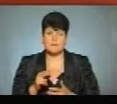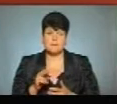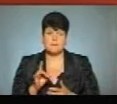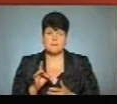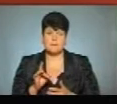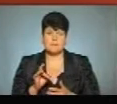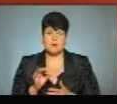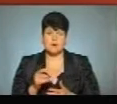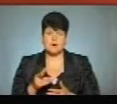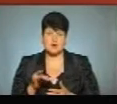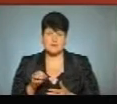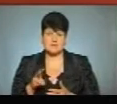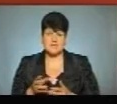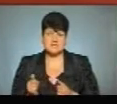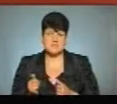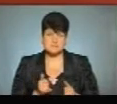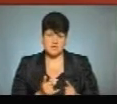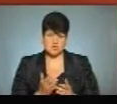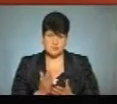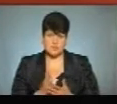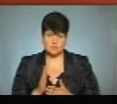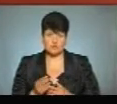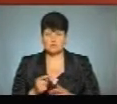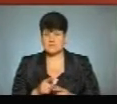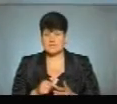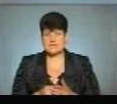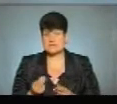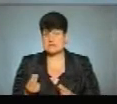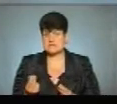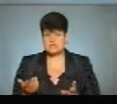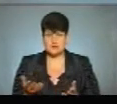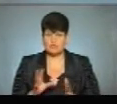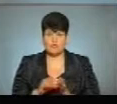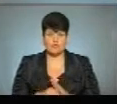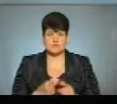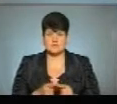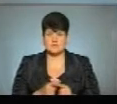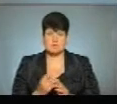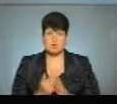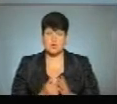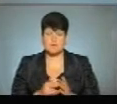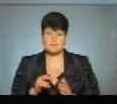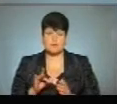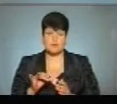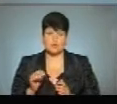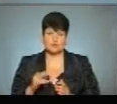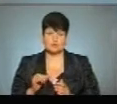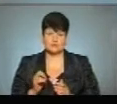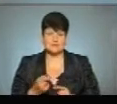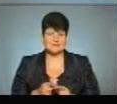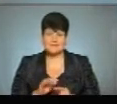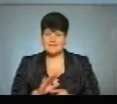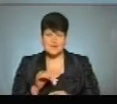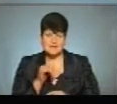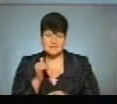програмним забезпеченням. І тут впирається питання лише в ціну, і для того, щоб впровадити цей програмний продукт, бо це є не секрет,